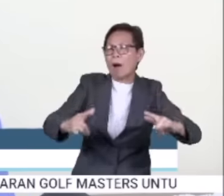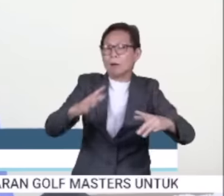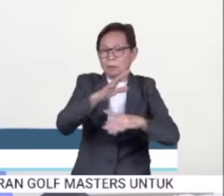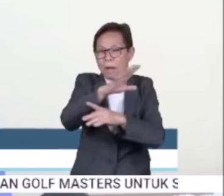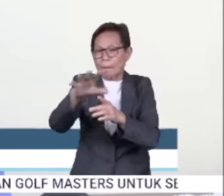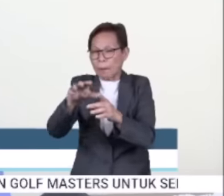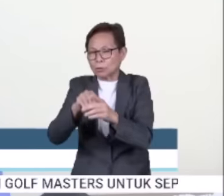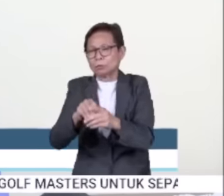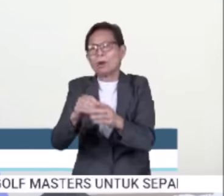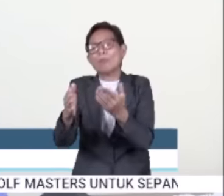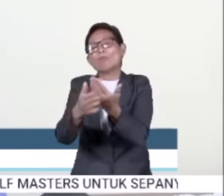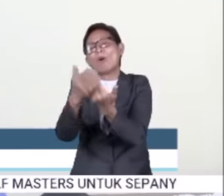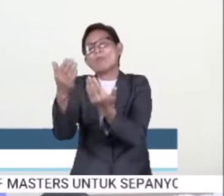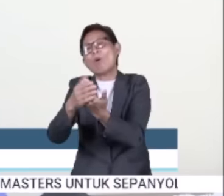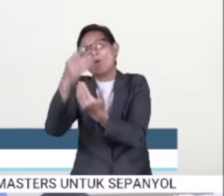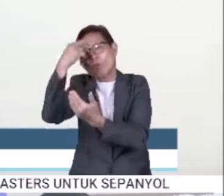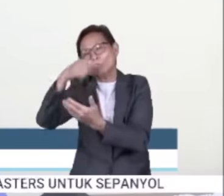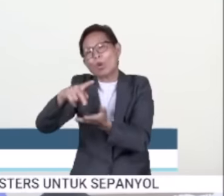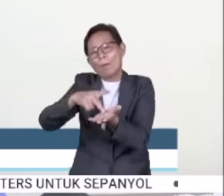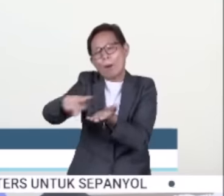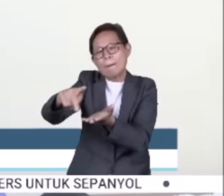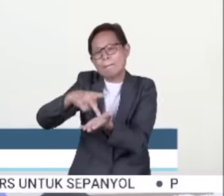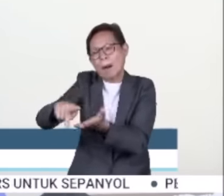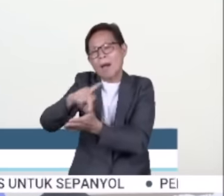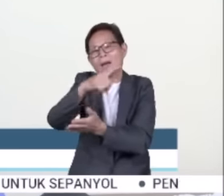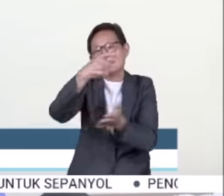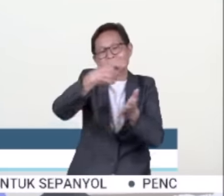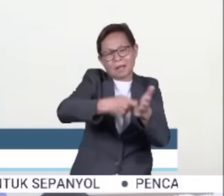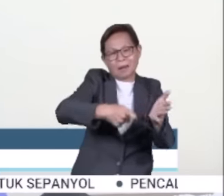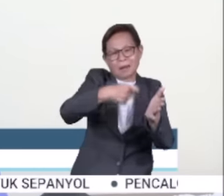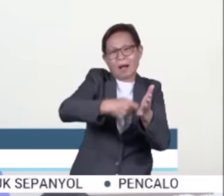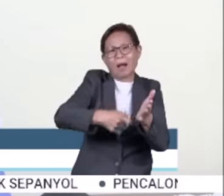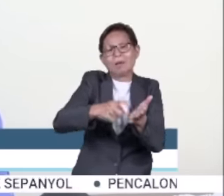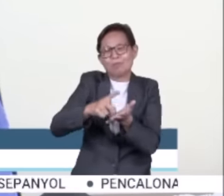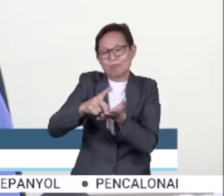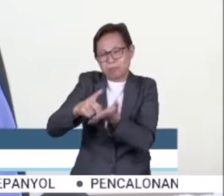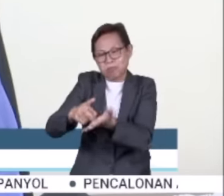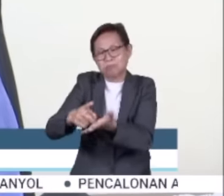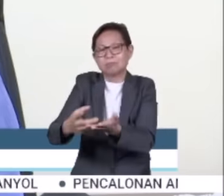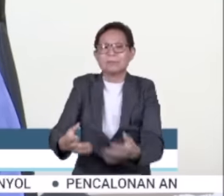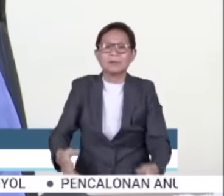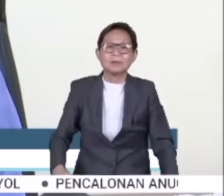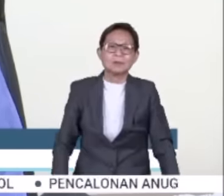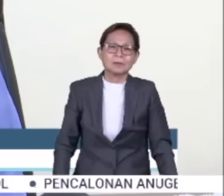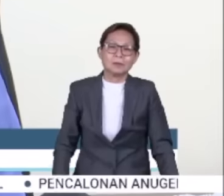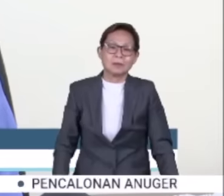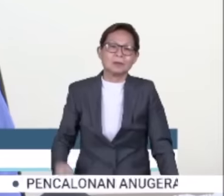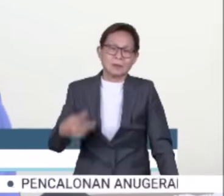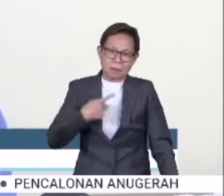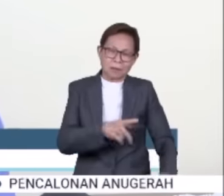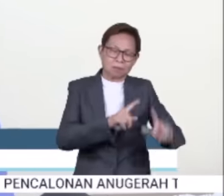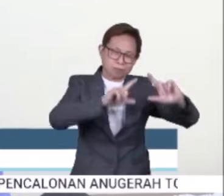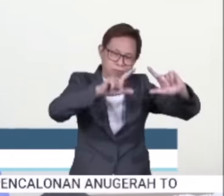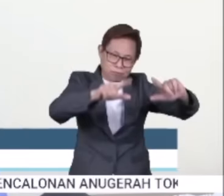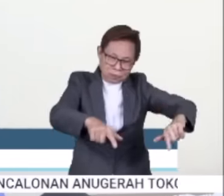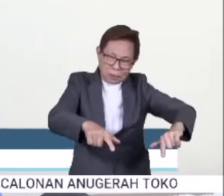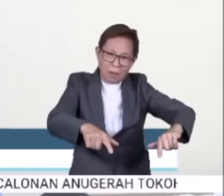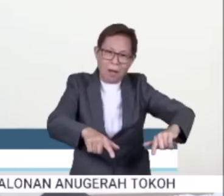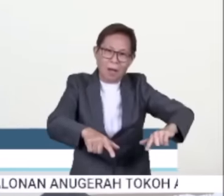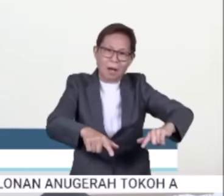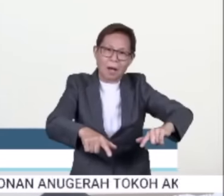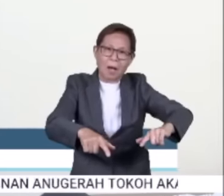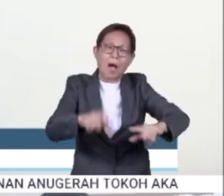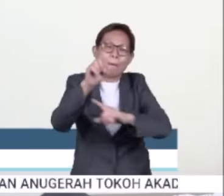juga kemudahan untuk pembayar-pembayar zakat fitrah, pembayar zakat kepada amil-amil telah kita letakkan di